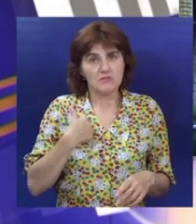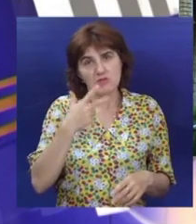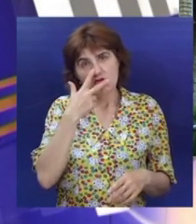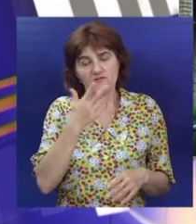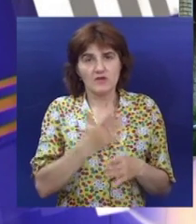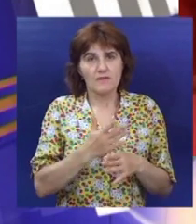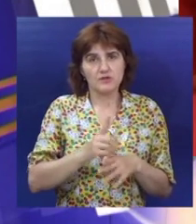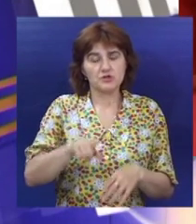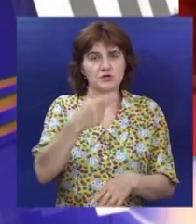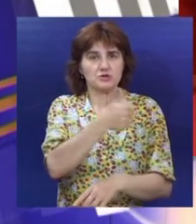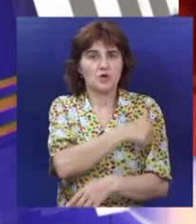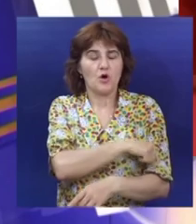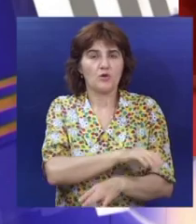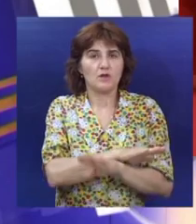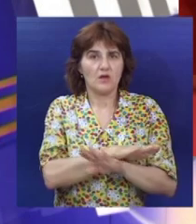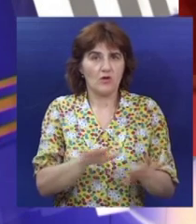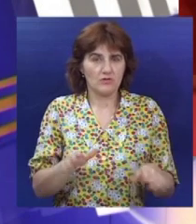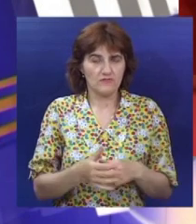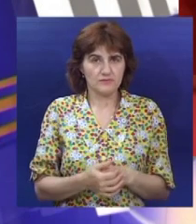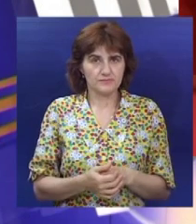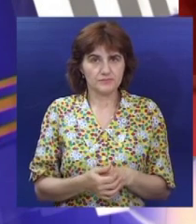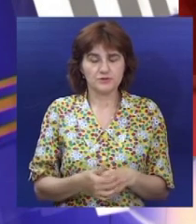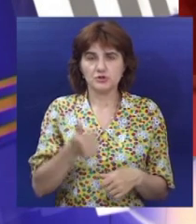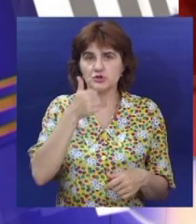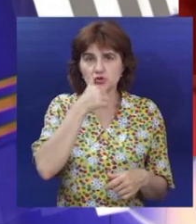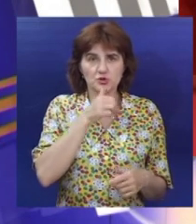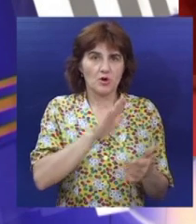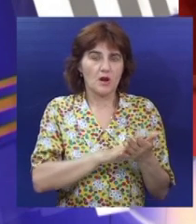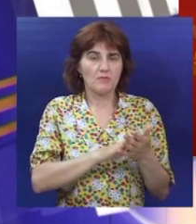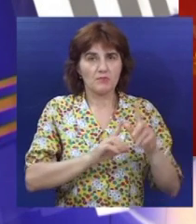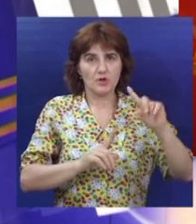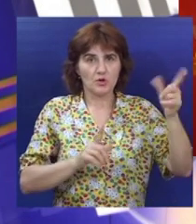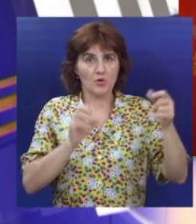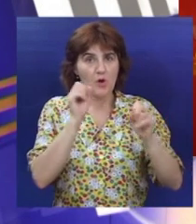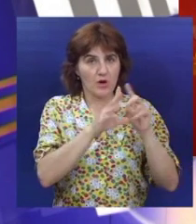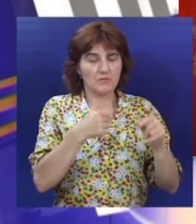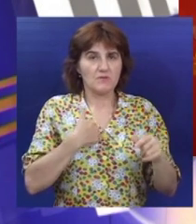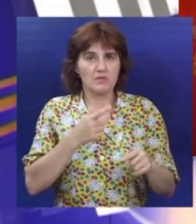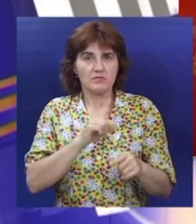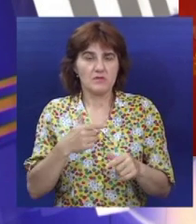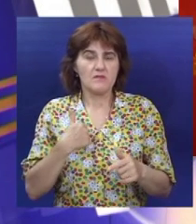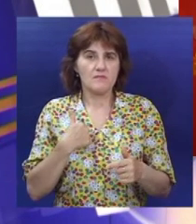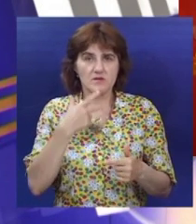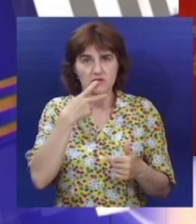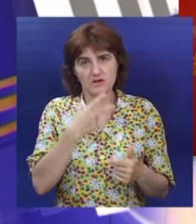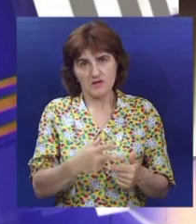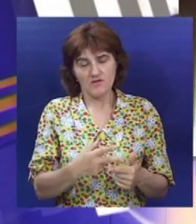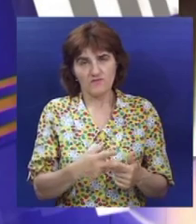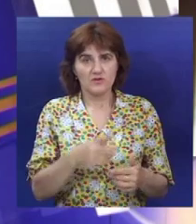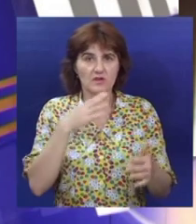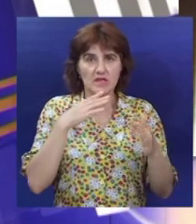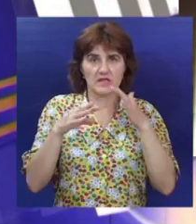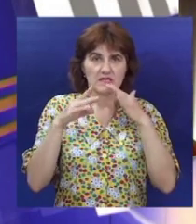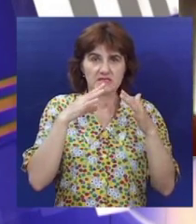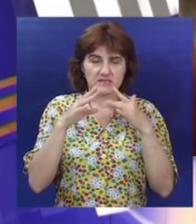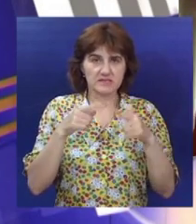zato što se nadamo da će biti završeno sljedeće godine. Izreka, ono što je za jednog otpad, a za drugog je blago, nije samo prazna fraza.